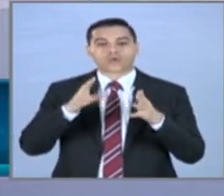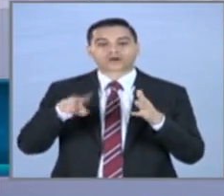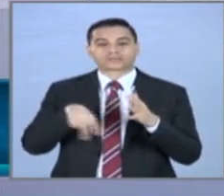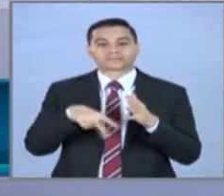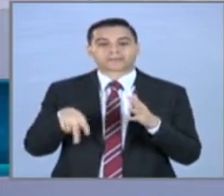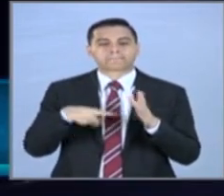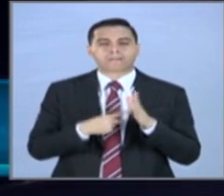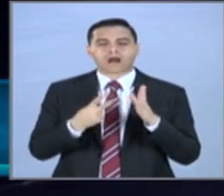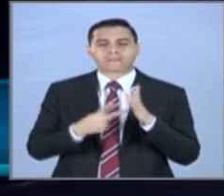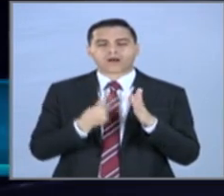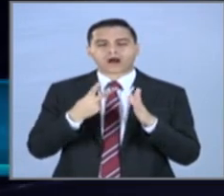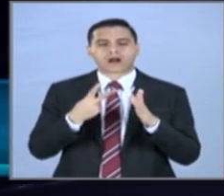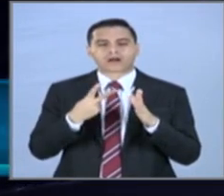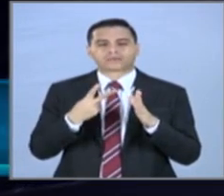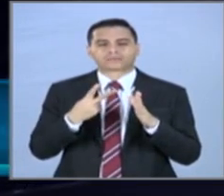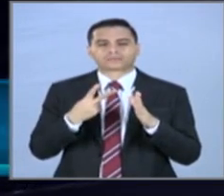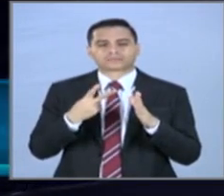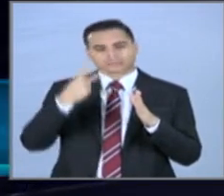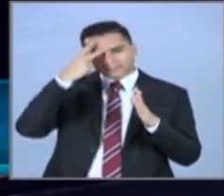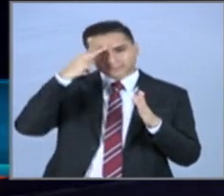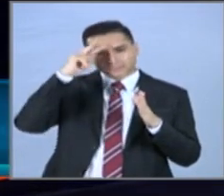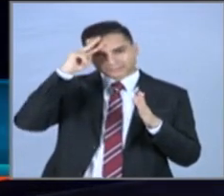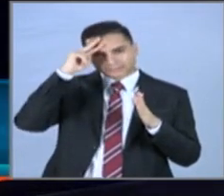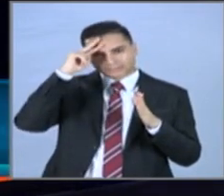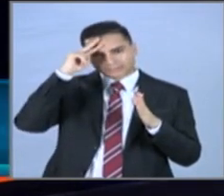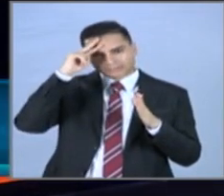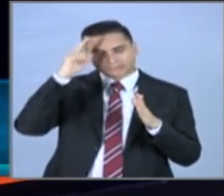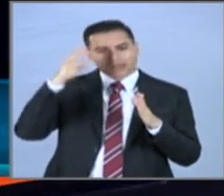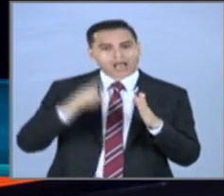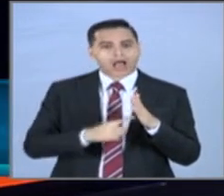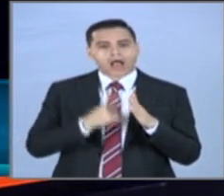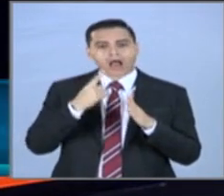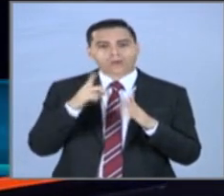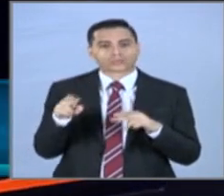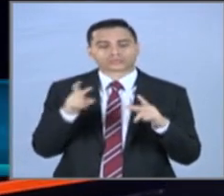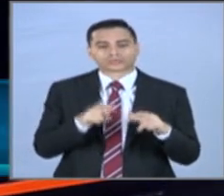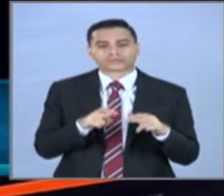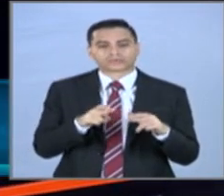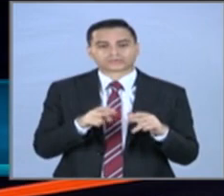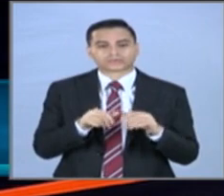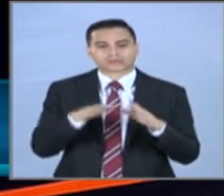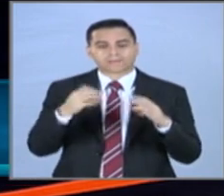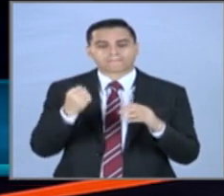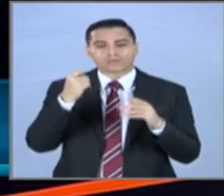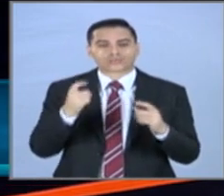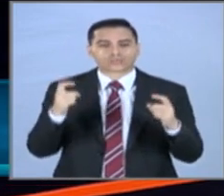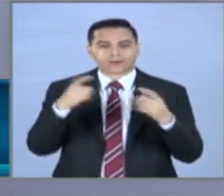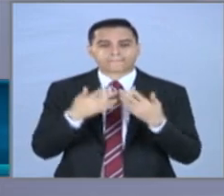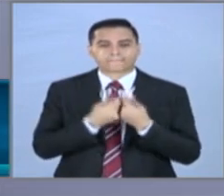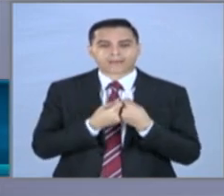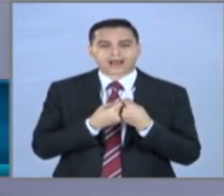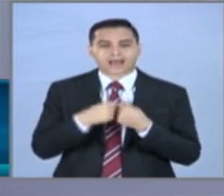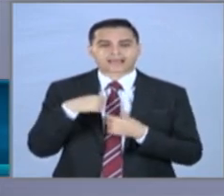القدم مرتين متتاليتين؟ أول نسختين للبطولة مع